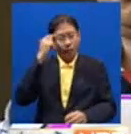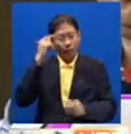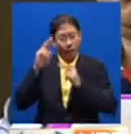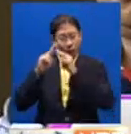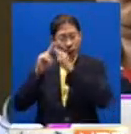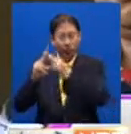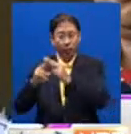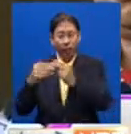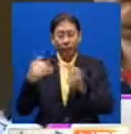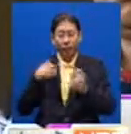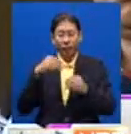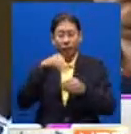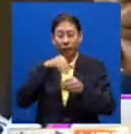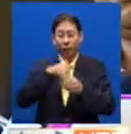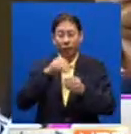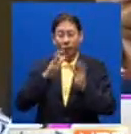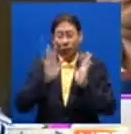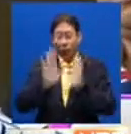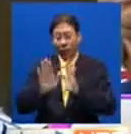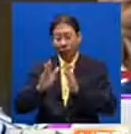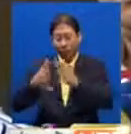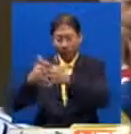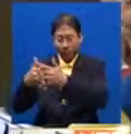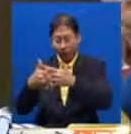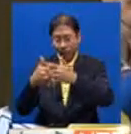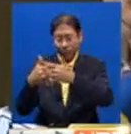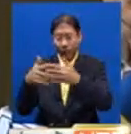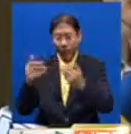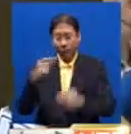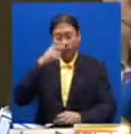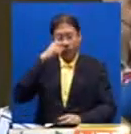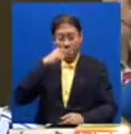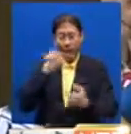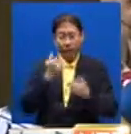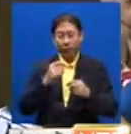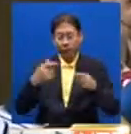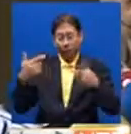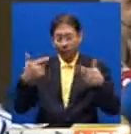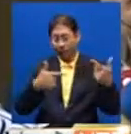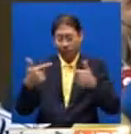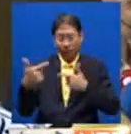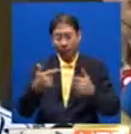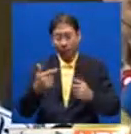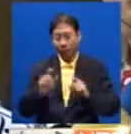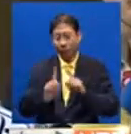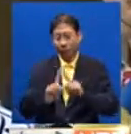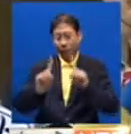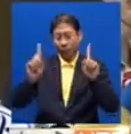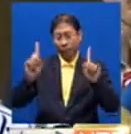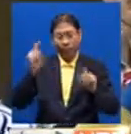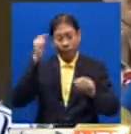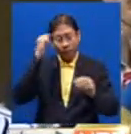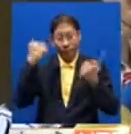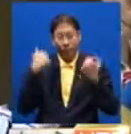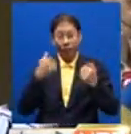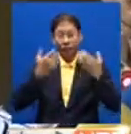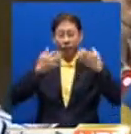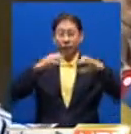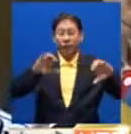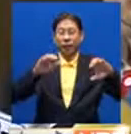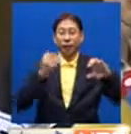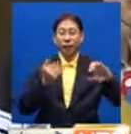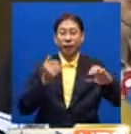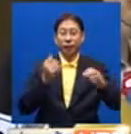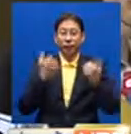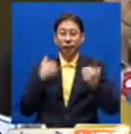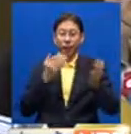และเป็นเรื่องภายในของสหรัฐพร้อมกับย้ำนะคะว่าไทยไม่ได้เป็นคู่กรณีกับประเทศใดและรัฐบาลชุดปัจจุบันค่ะยึด